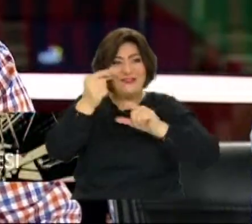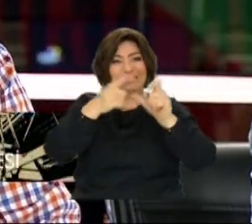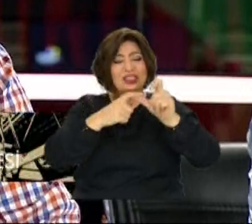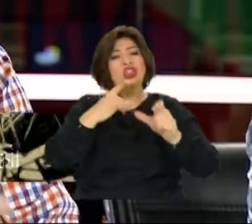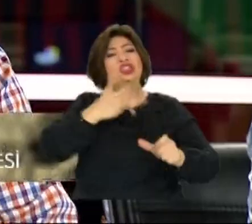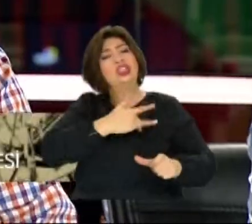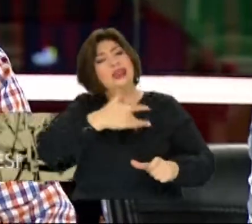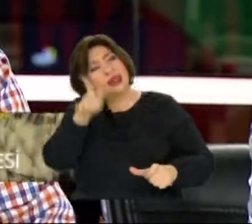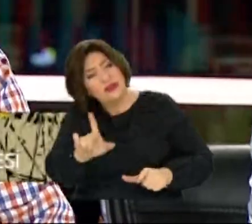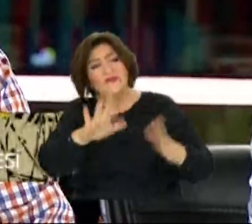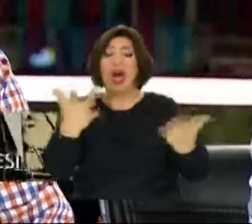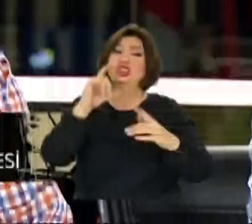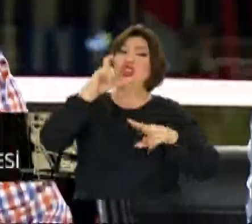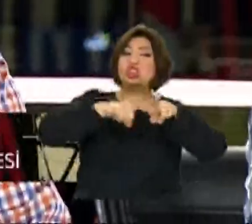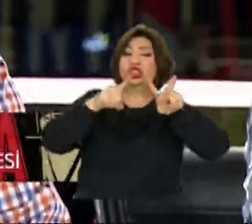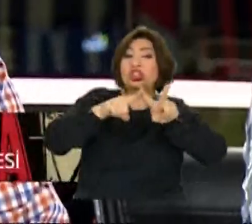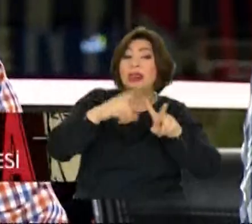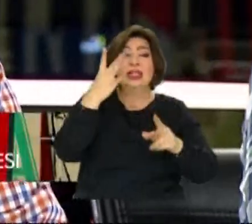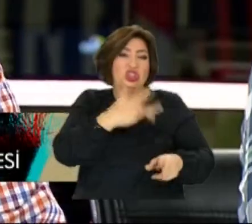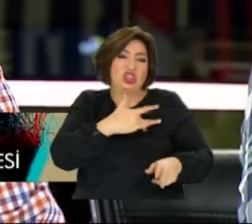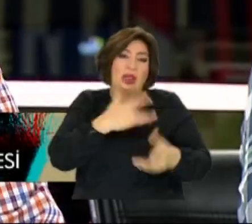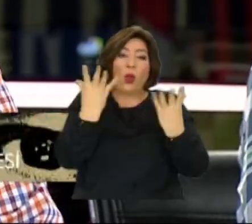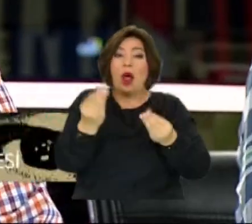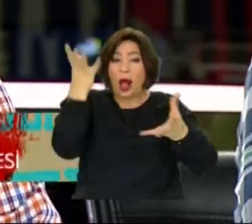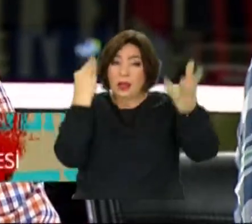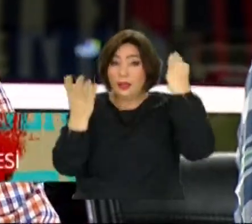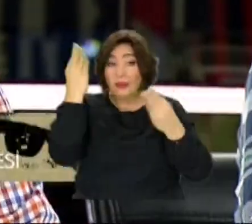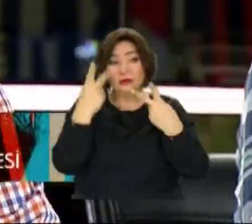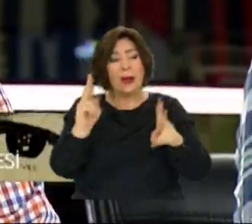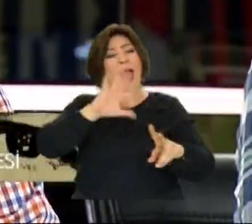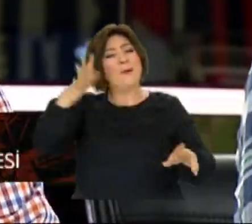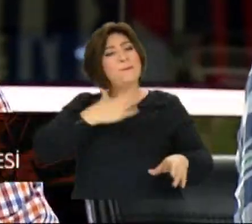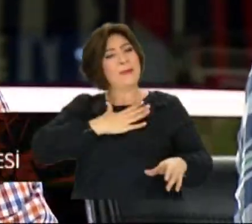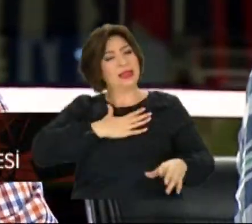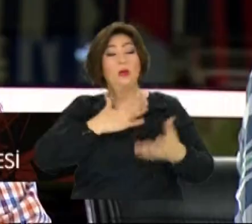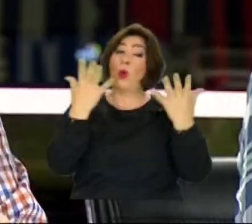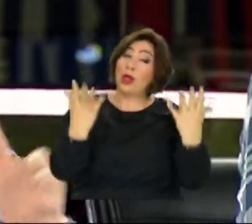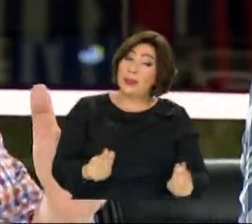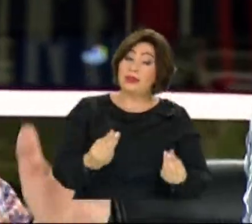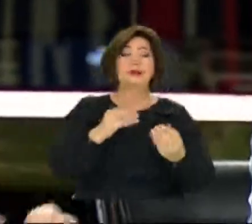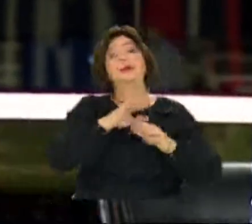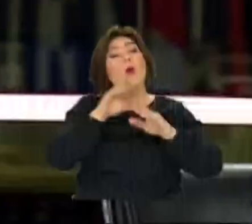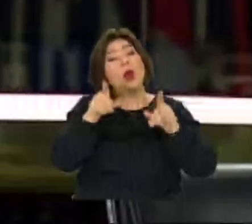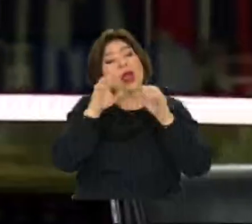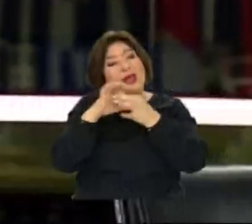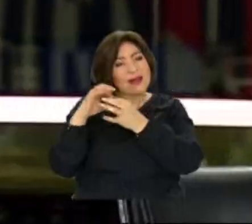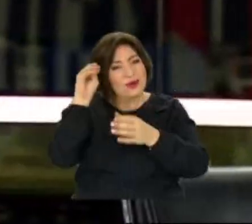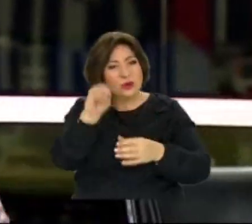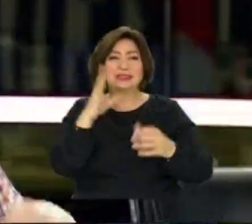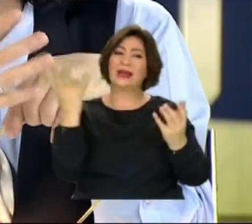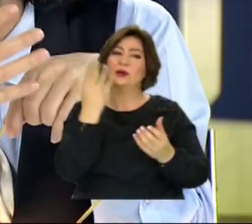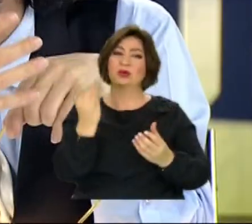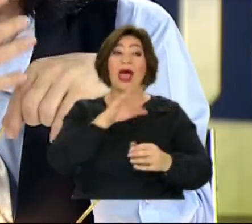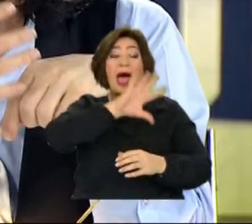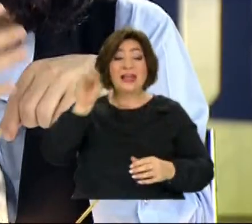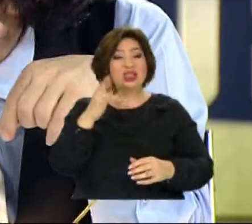Ama Kur'an'ı kavram olarak nefistir. Benlik olarak da çevirebiliriz onu. Yani her benlik diye de, can diye de, canlı diye de. Keşke öyle yazsaymışlar. Çok daha güzel.